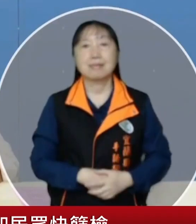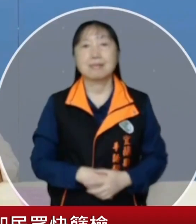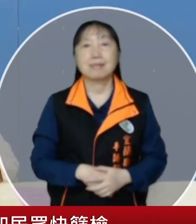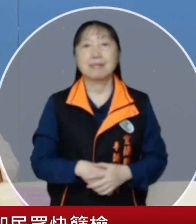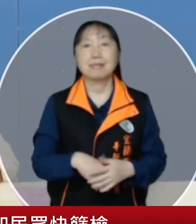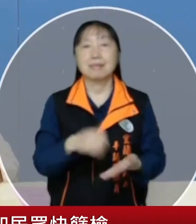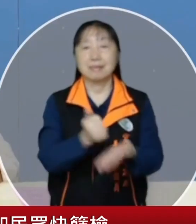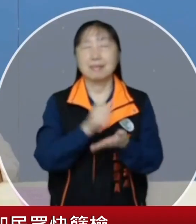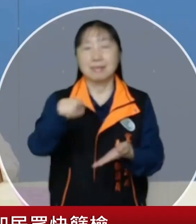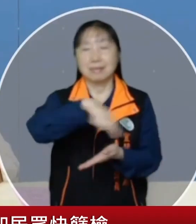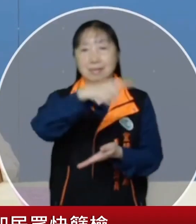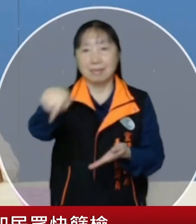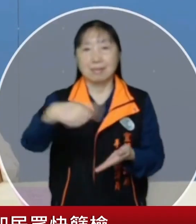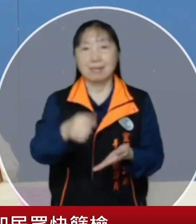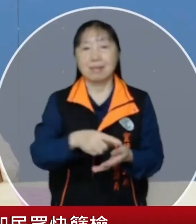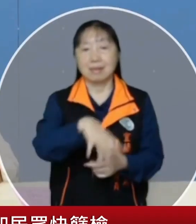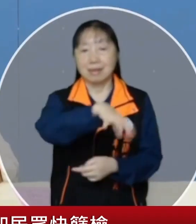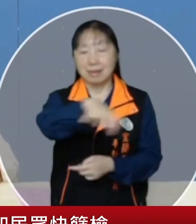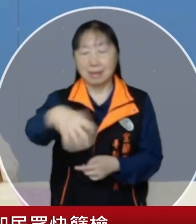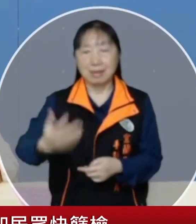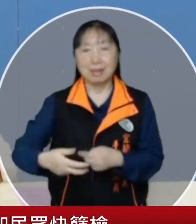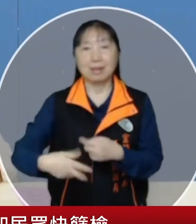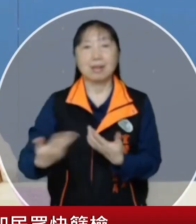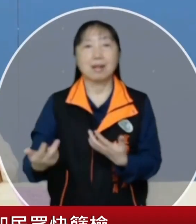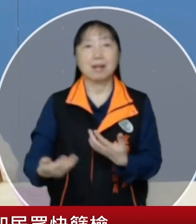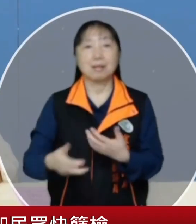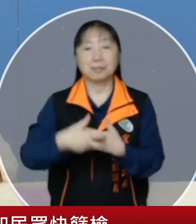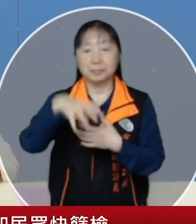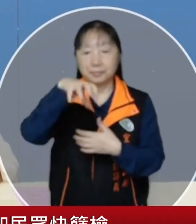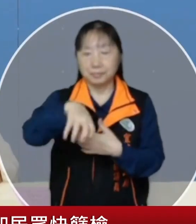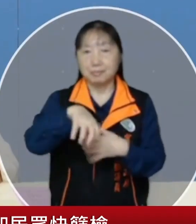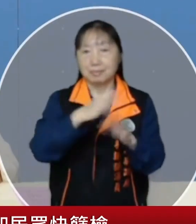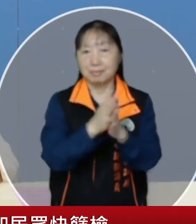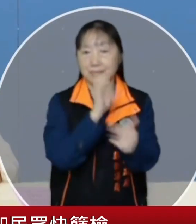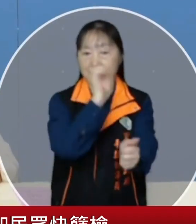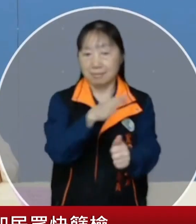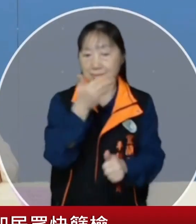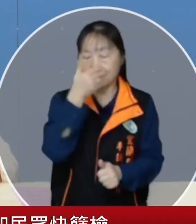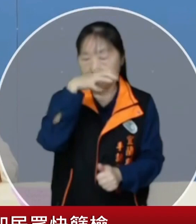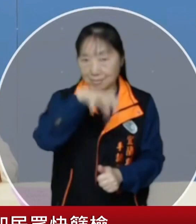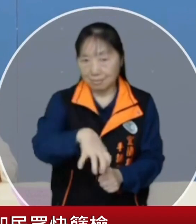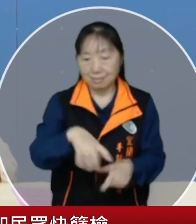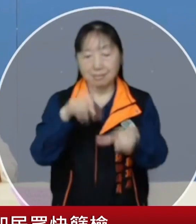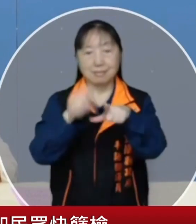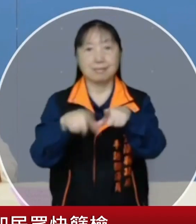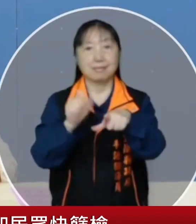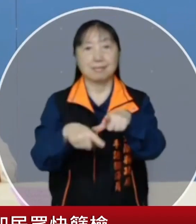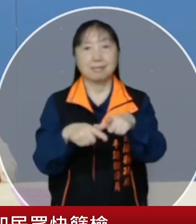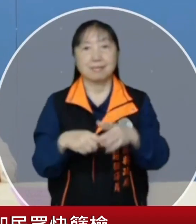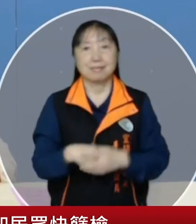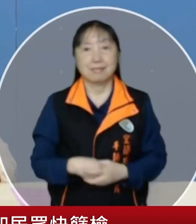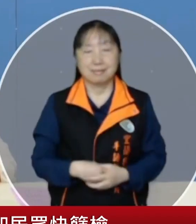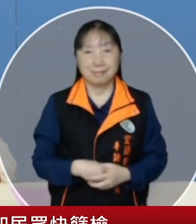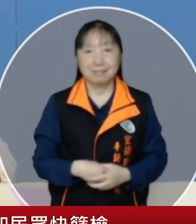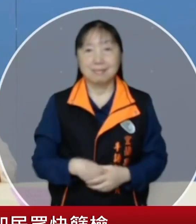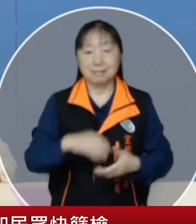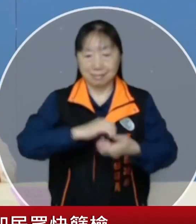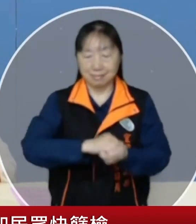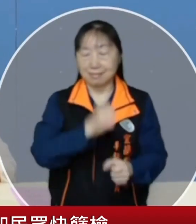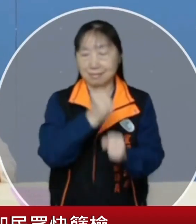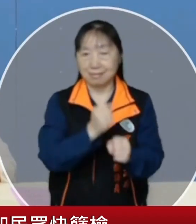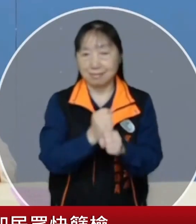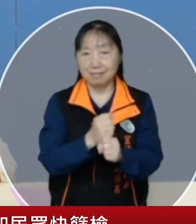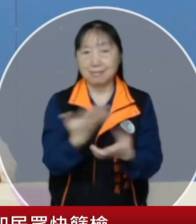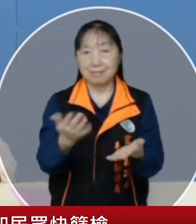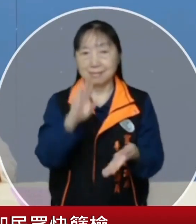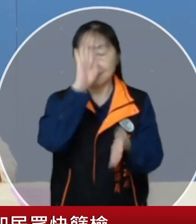旅处以及卫生局要求餐厅以及公司行号，落实各项